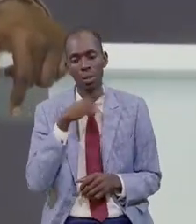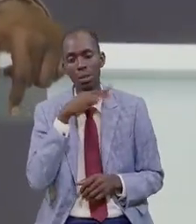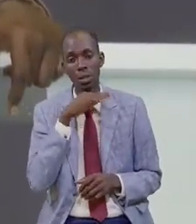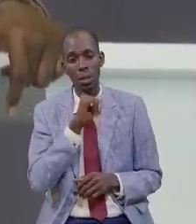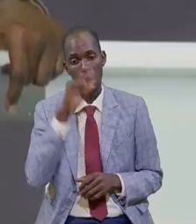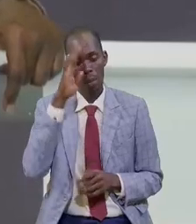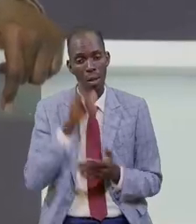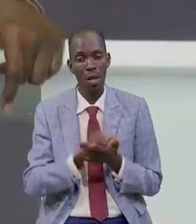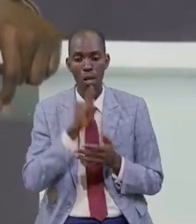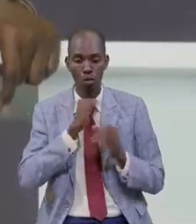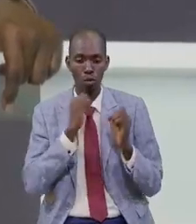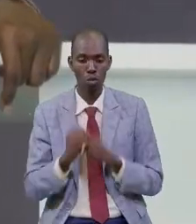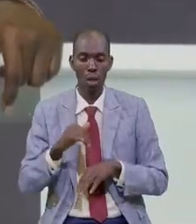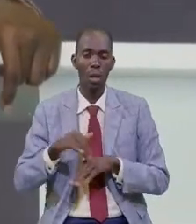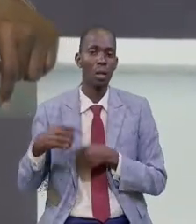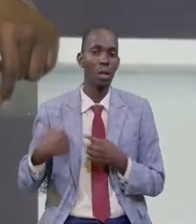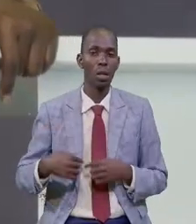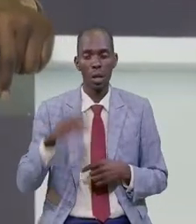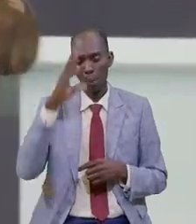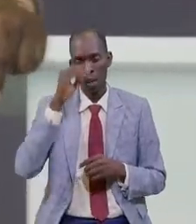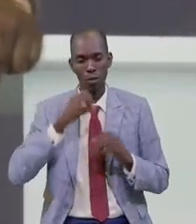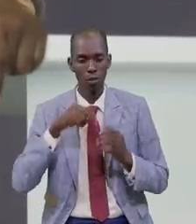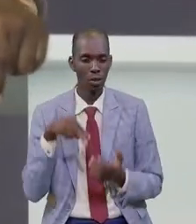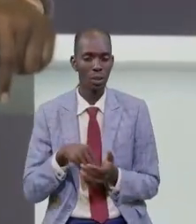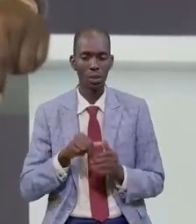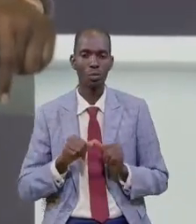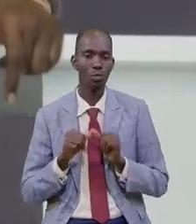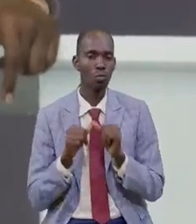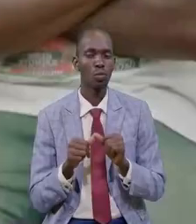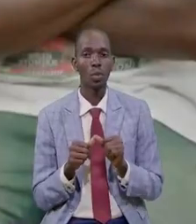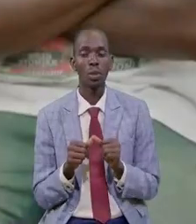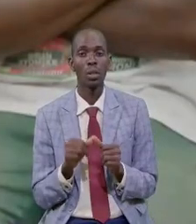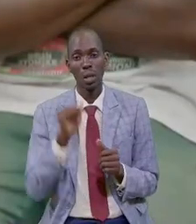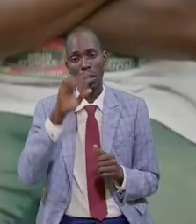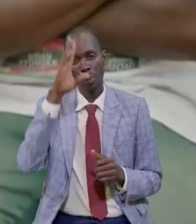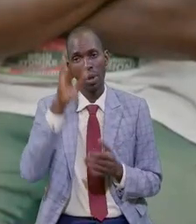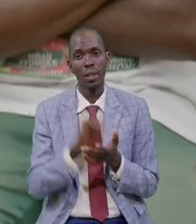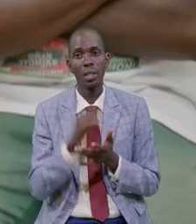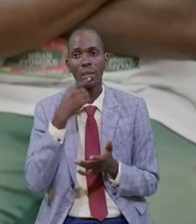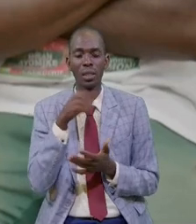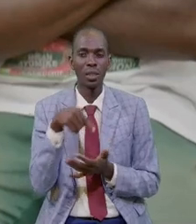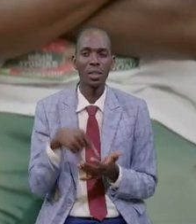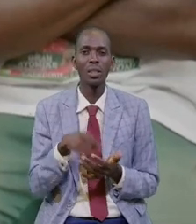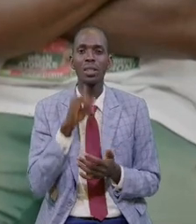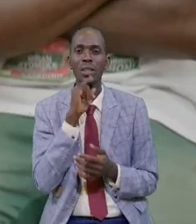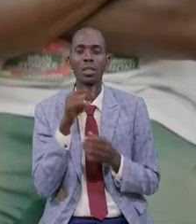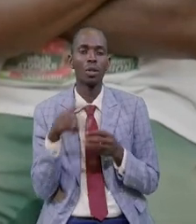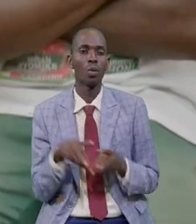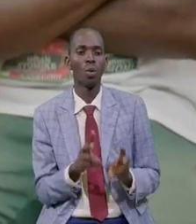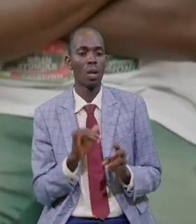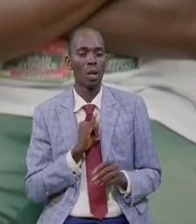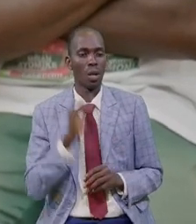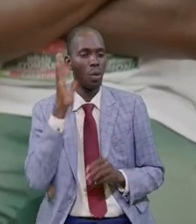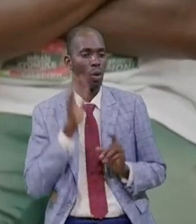est fort de cœur un homme qui tient ferme un homme qui dit voici le chemin je